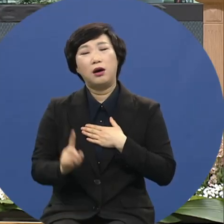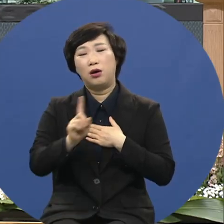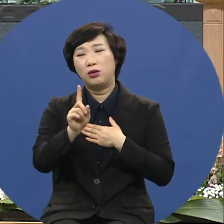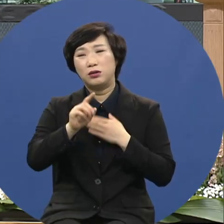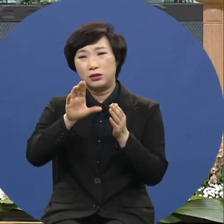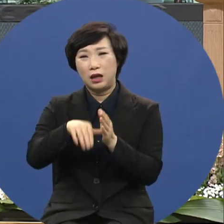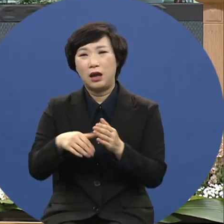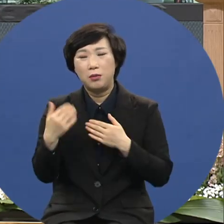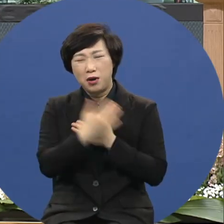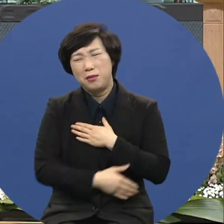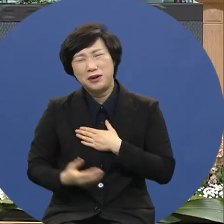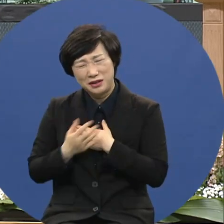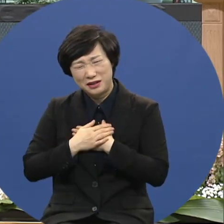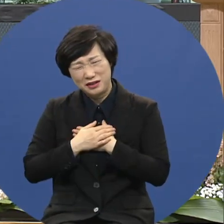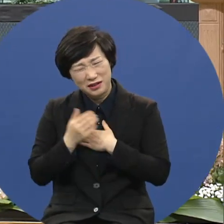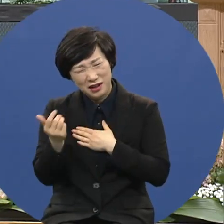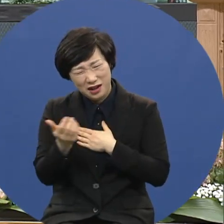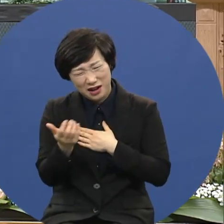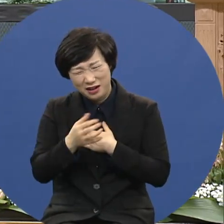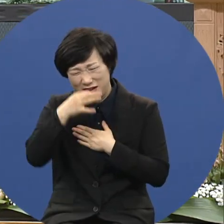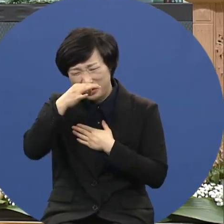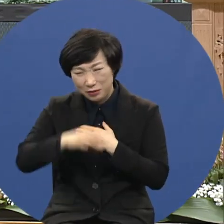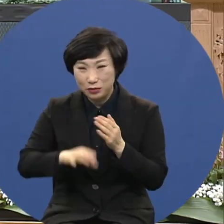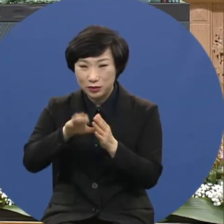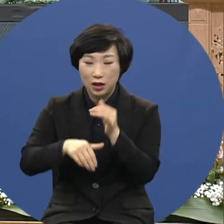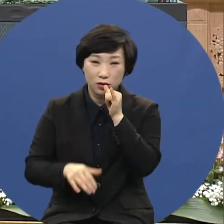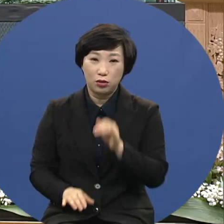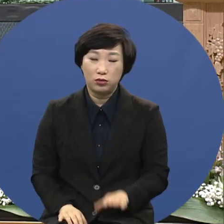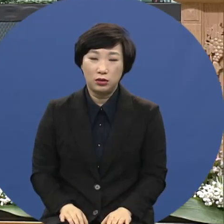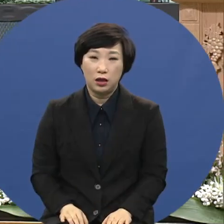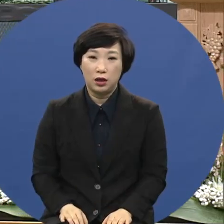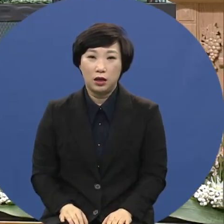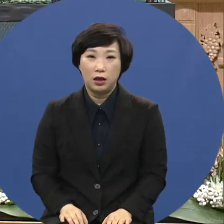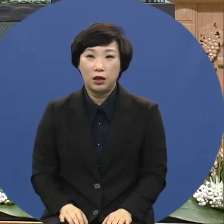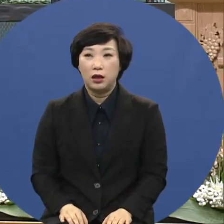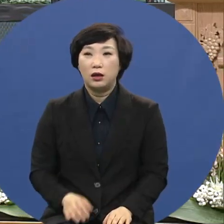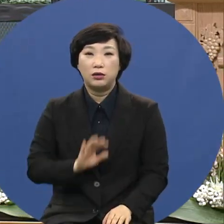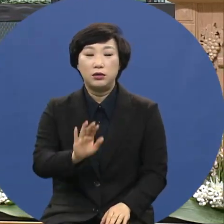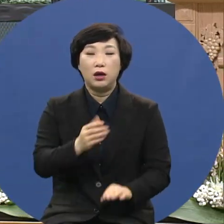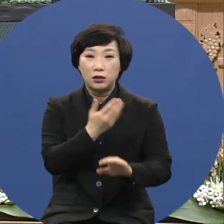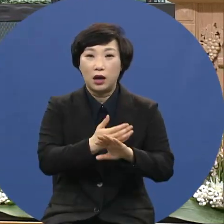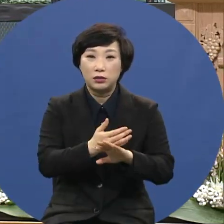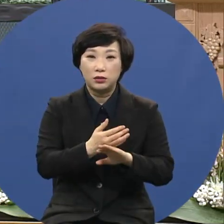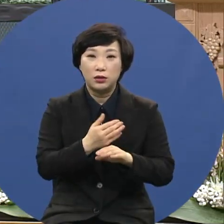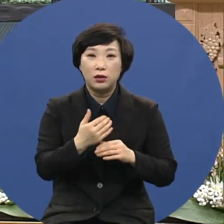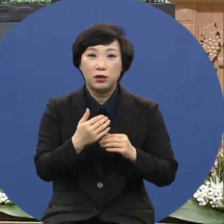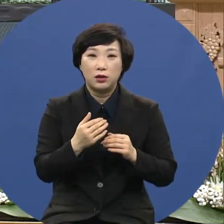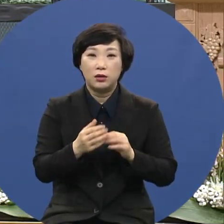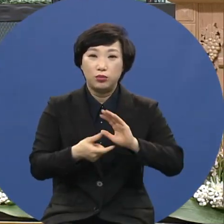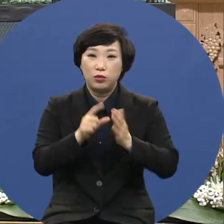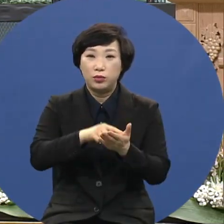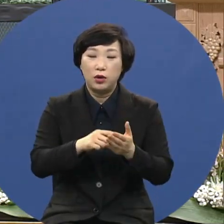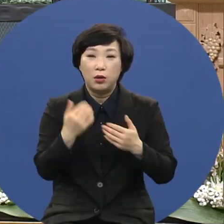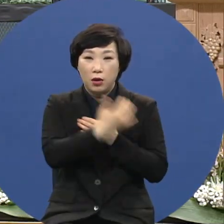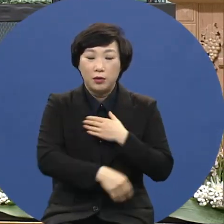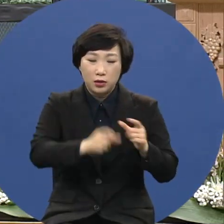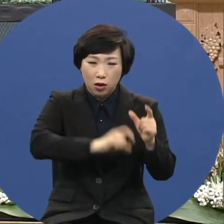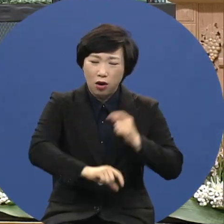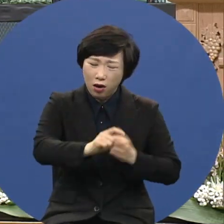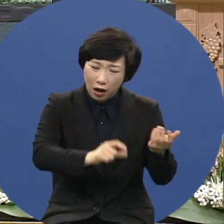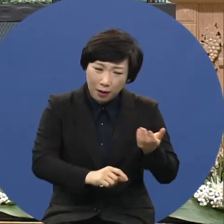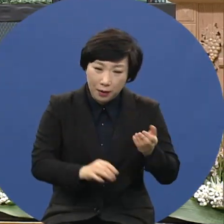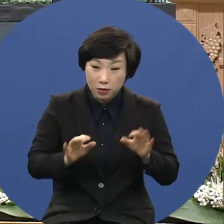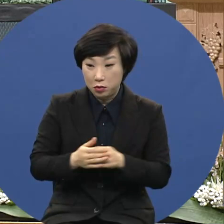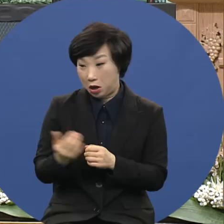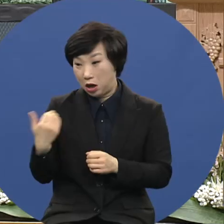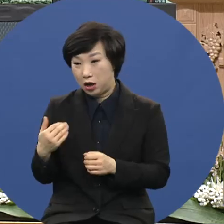힘들고 그런 물량이 있어요. 근데 더 한쪽이 더 힘든 쪽이 있으면 아까 힘들었던 그쪽은